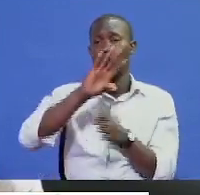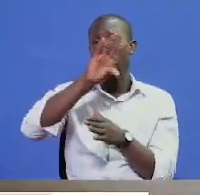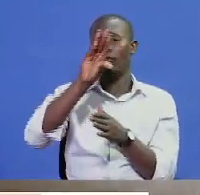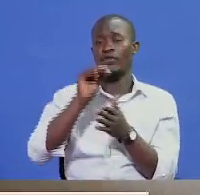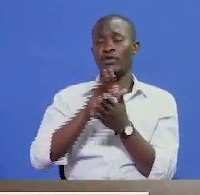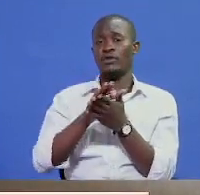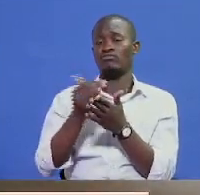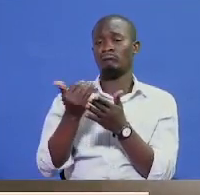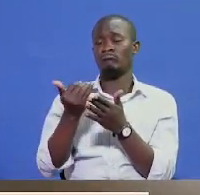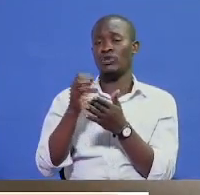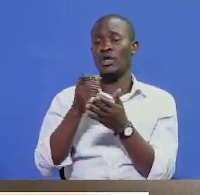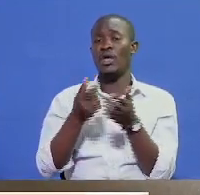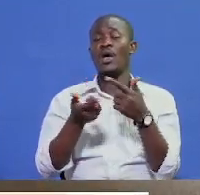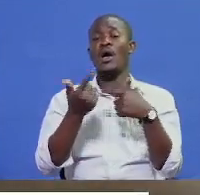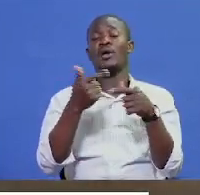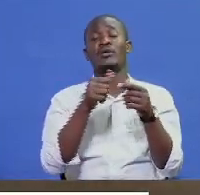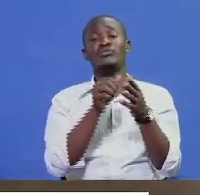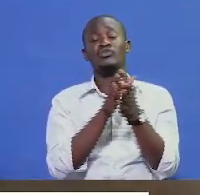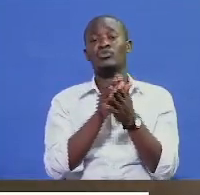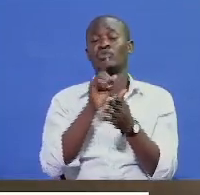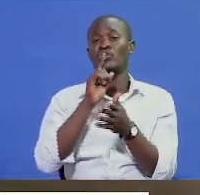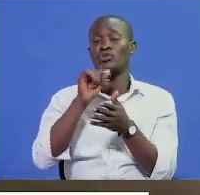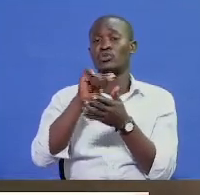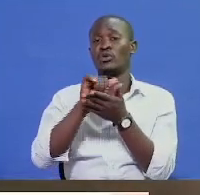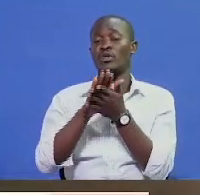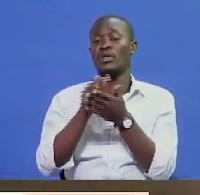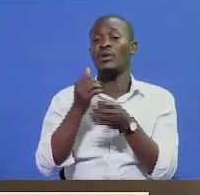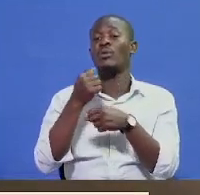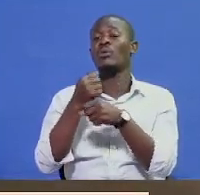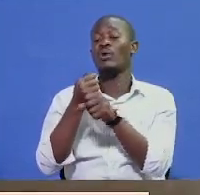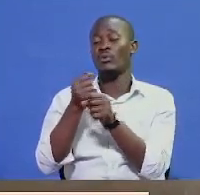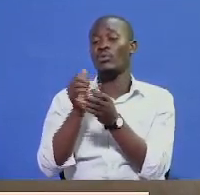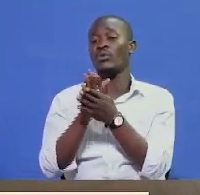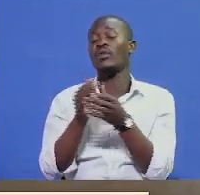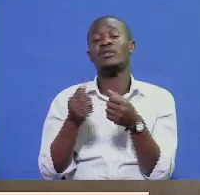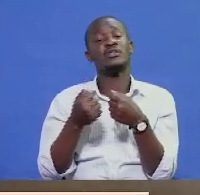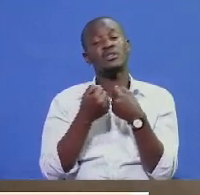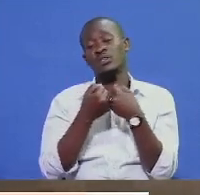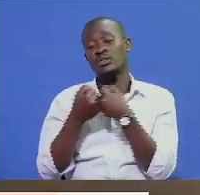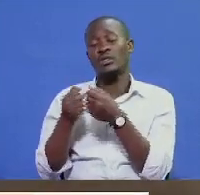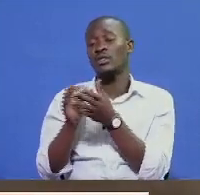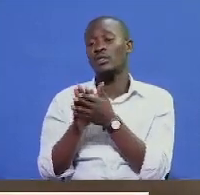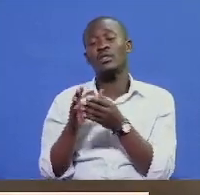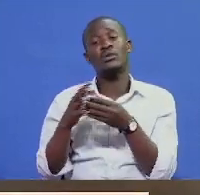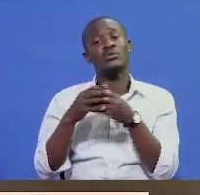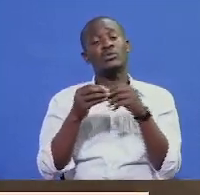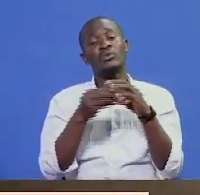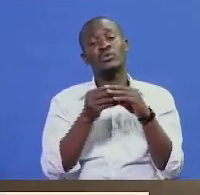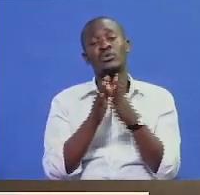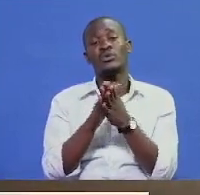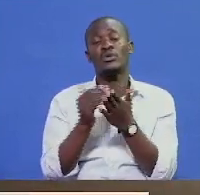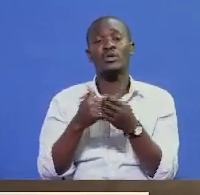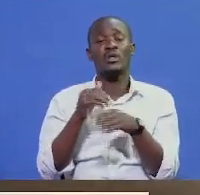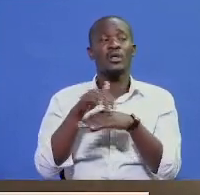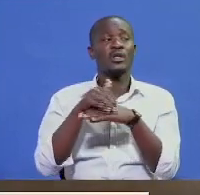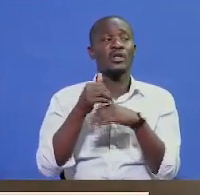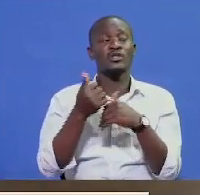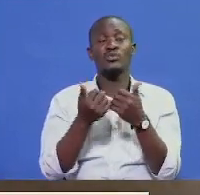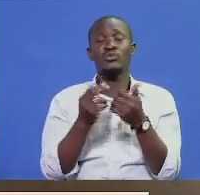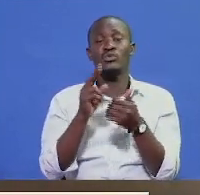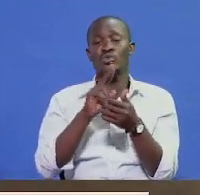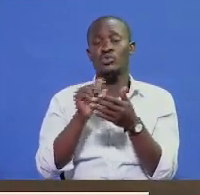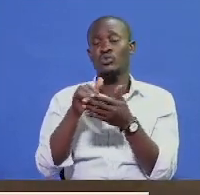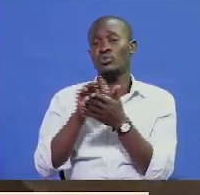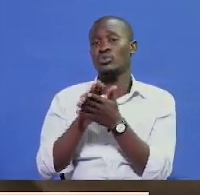Kusini, alijitolea kuhakikisha anakabiliana na tatizo hili kwa kuunda aina ya sodo inayoweza